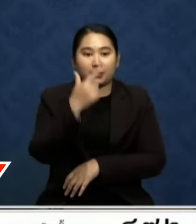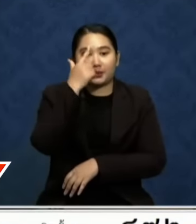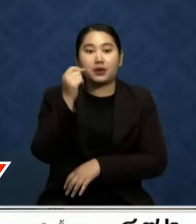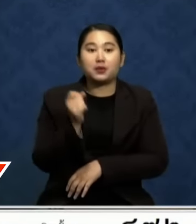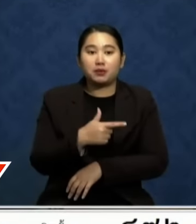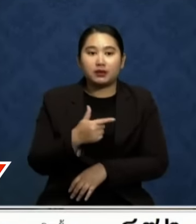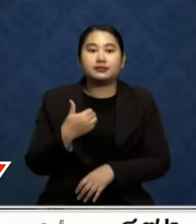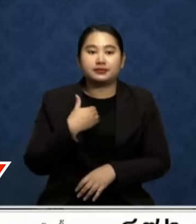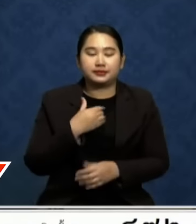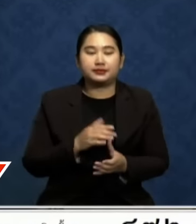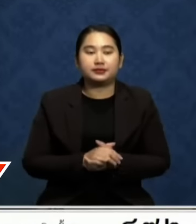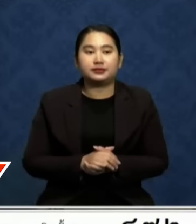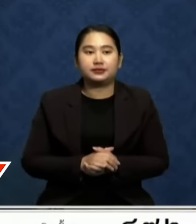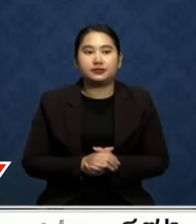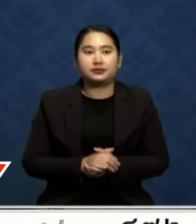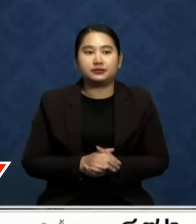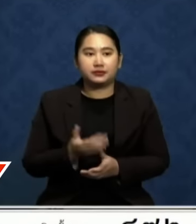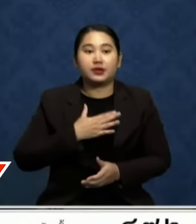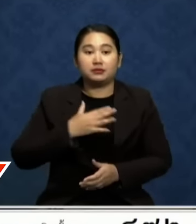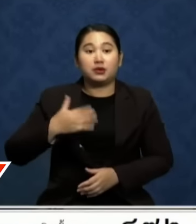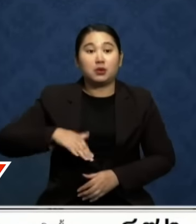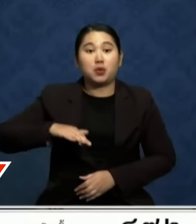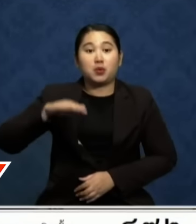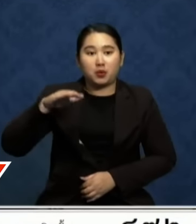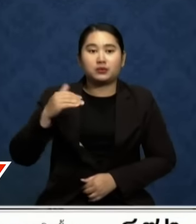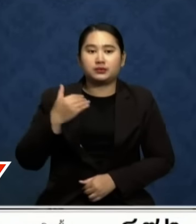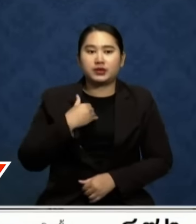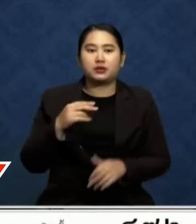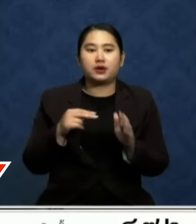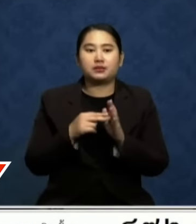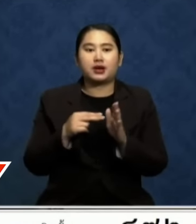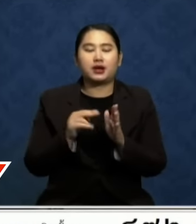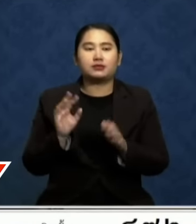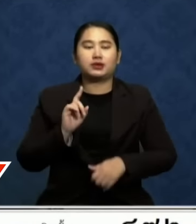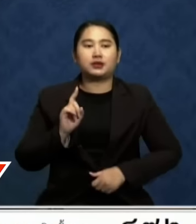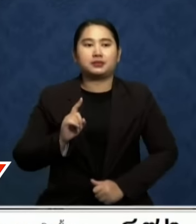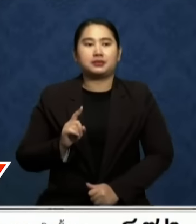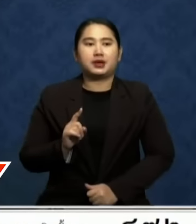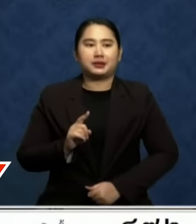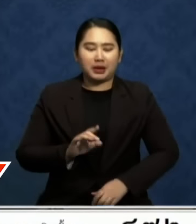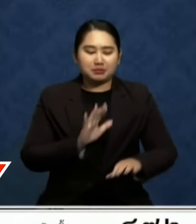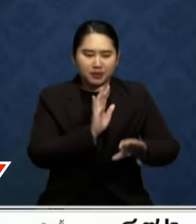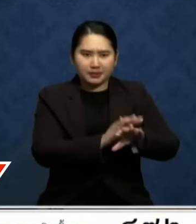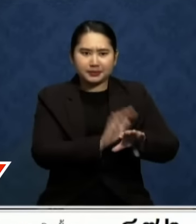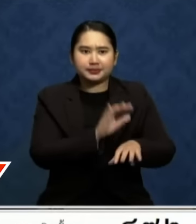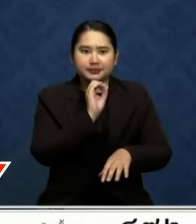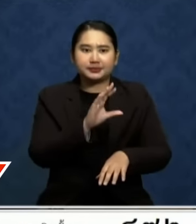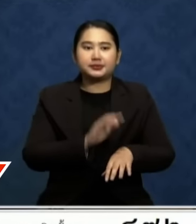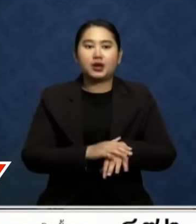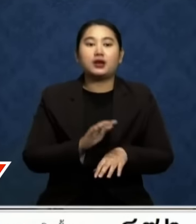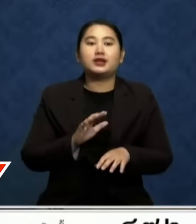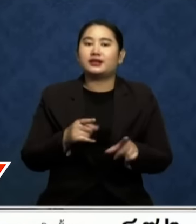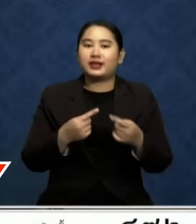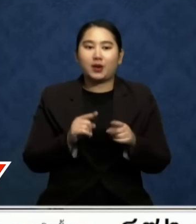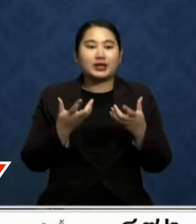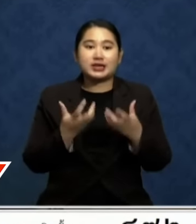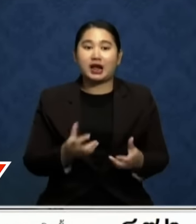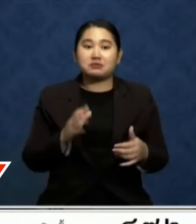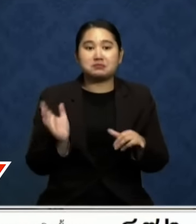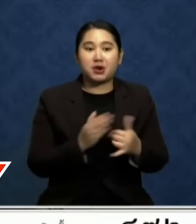อื่นค่ะดิฉันเนี่ยก็เคยเติบโตมานะคะว่าจากการที่แบบอาจจะมีการตีแบบห้ามปรามแต่ไม่ได้ตีด้วยความรุนแรงแ